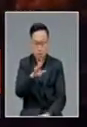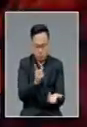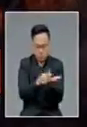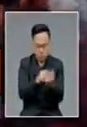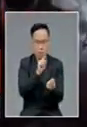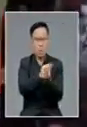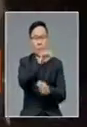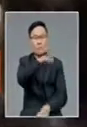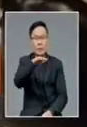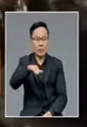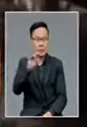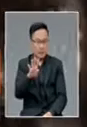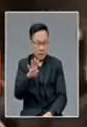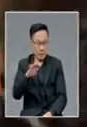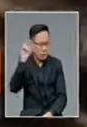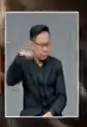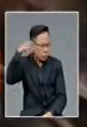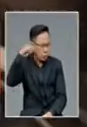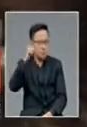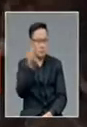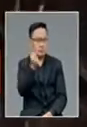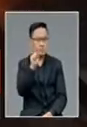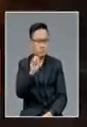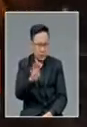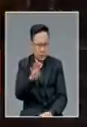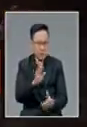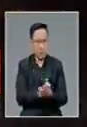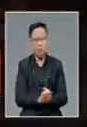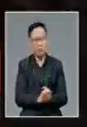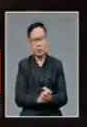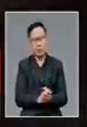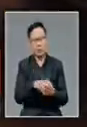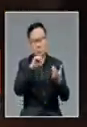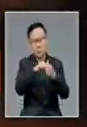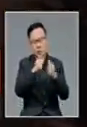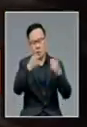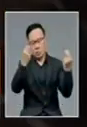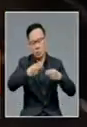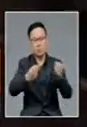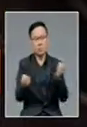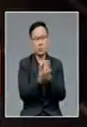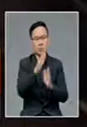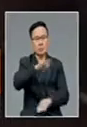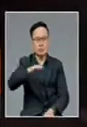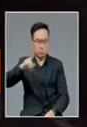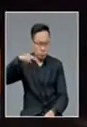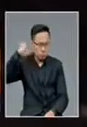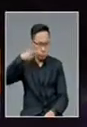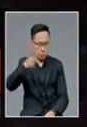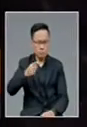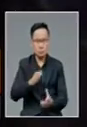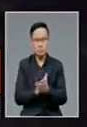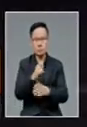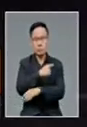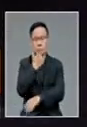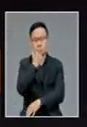นผู้หญิง11คนเด็กอีกแล้วนะคะเป็นเหยื่อจากการสู้รบในครั้งนี ้ค่ะ มีรายงานด้วยว่าเหตุระเบิดครั้งใหญ่เมื่อคืนวันอาทิต